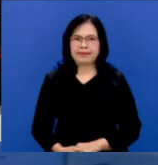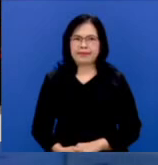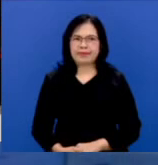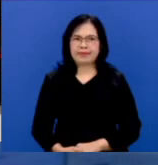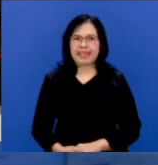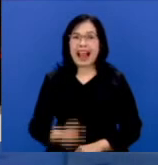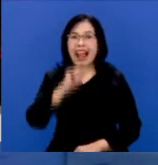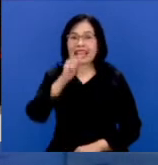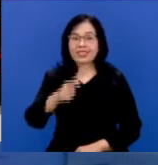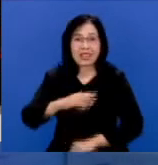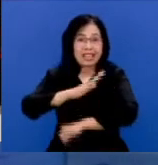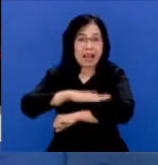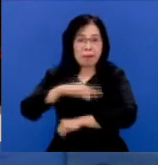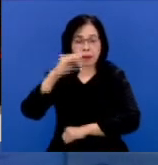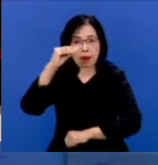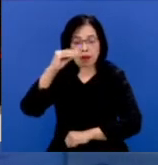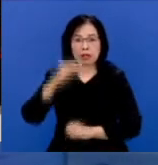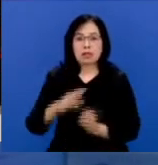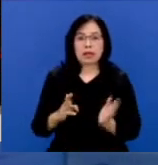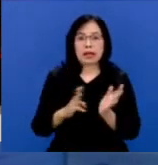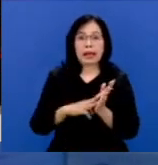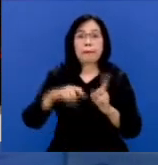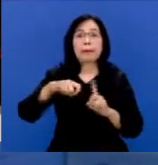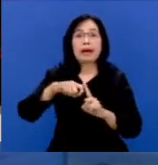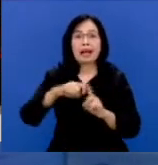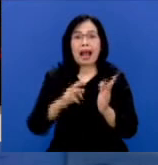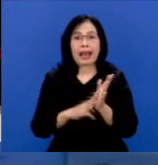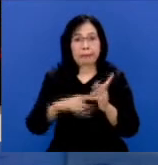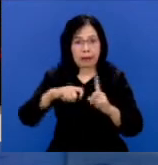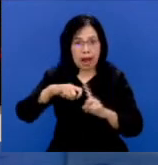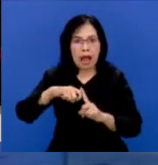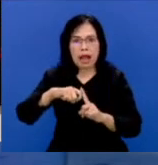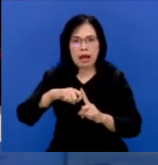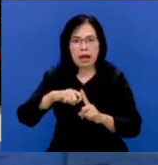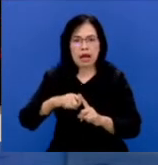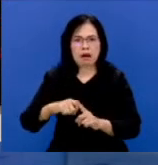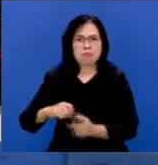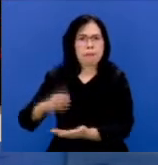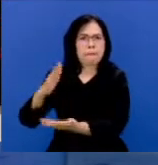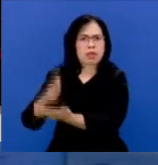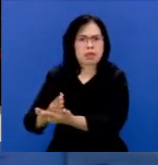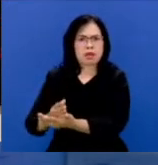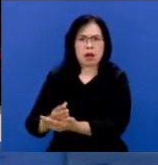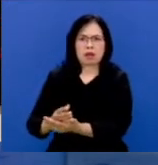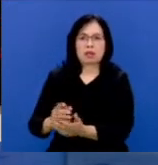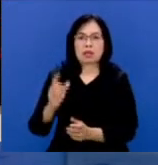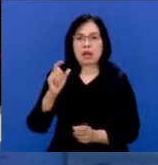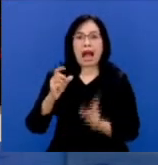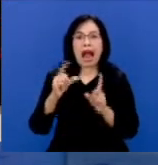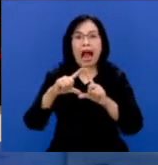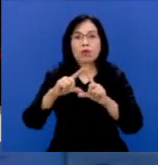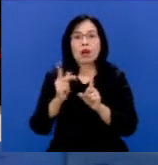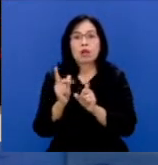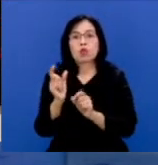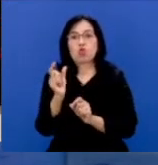kita lanjutkan kabar pagia majelis kehormatan mahkamah konstitusi atau mkmk memberhentikan Anwar Usman dari jabatan Ketua